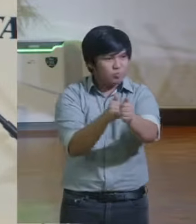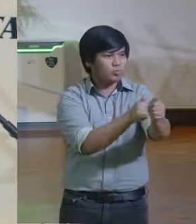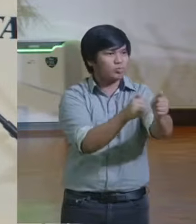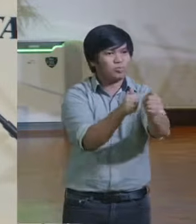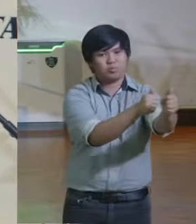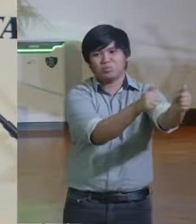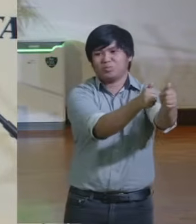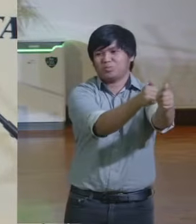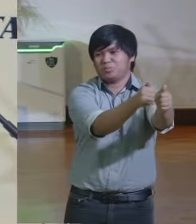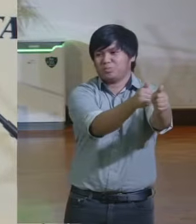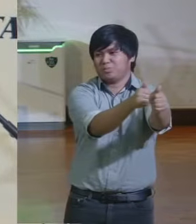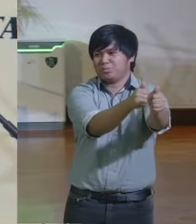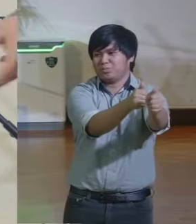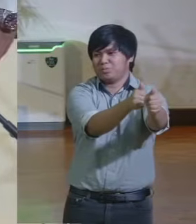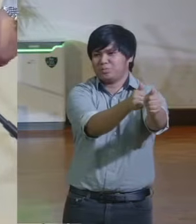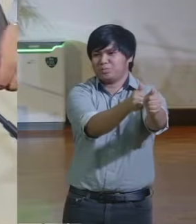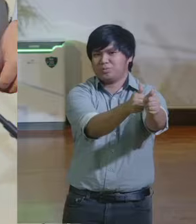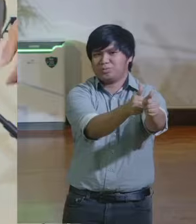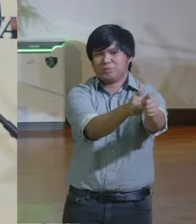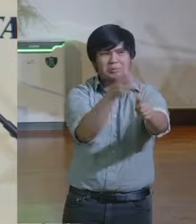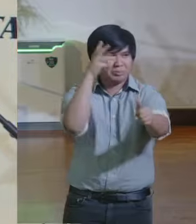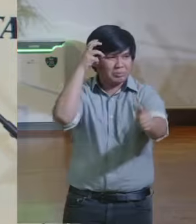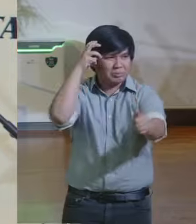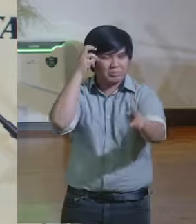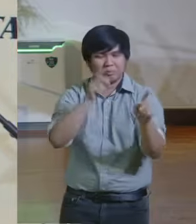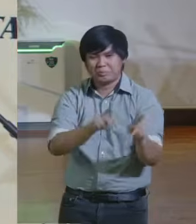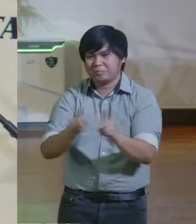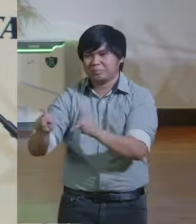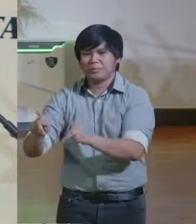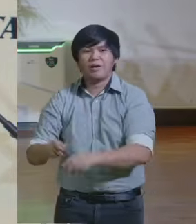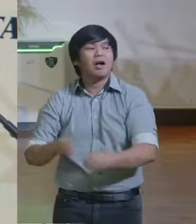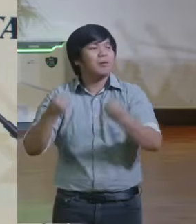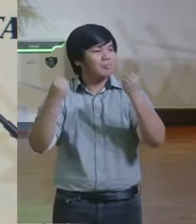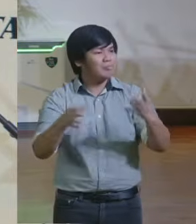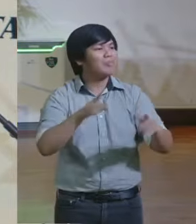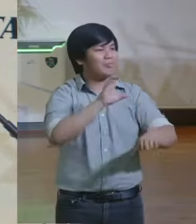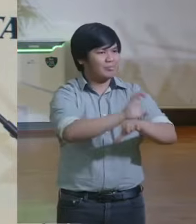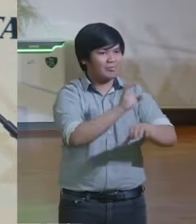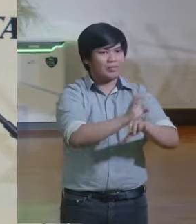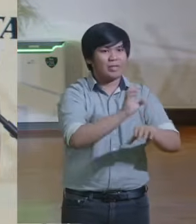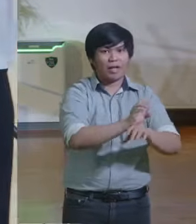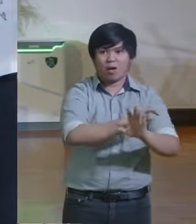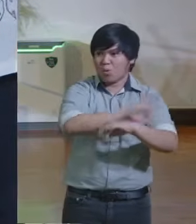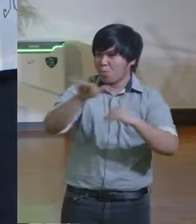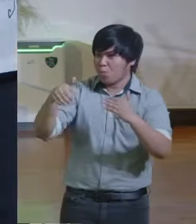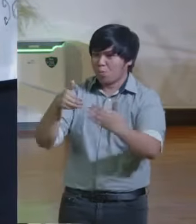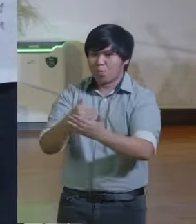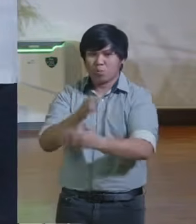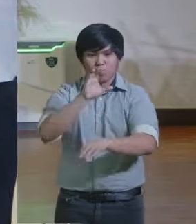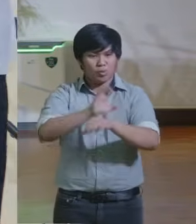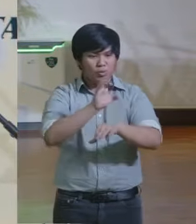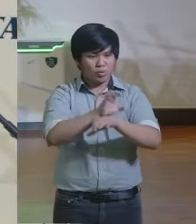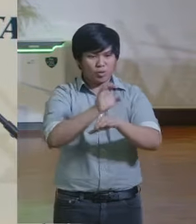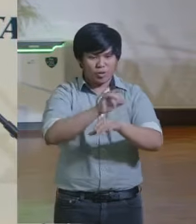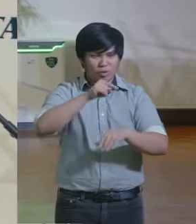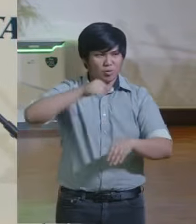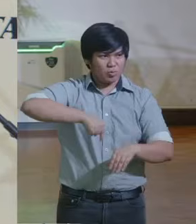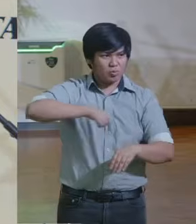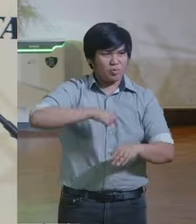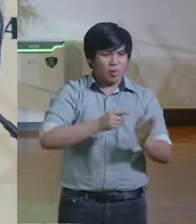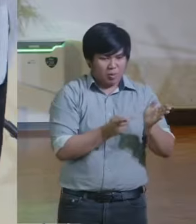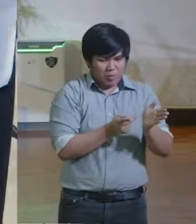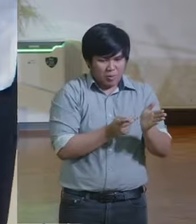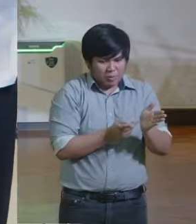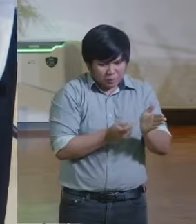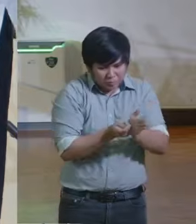ito. At ganyan na nangyayari sa lahat ng church. Sa bawat isang church na merong tinuturong katotohanan, meron